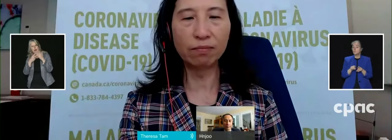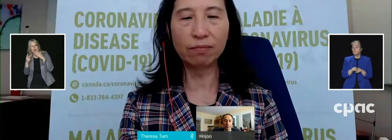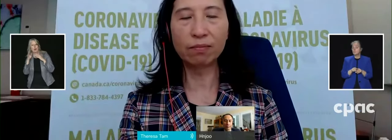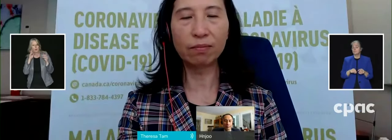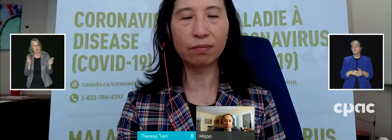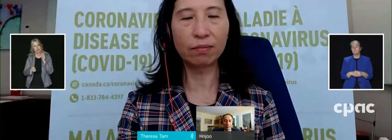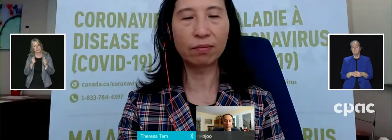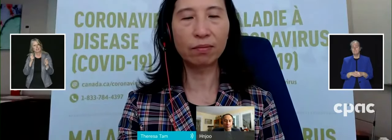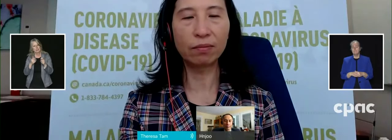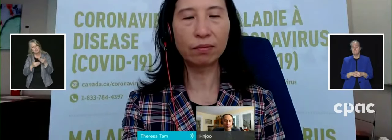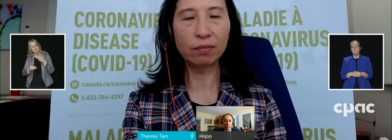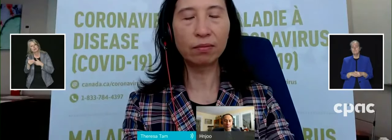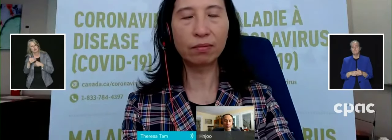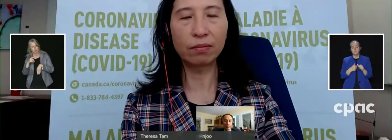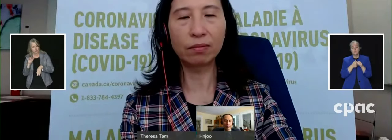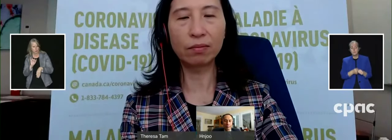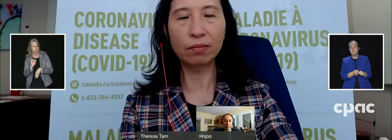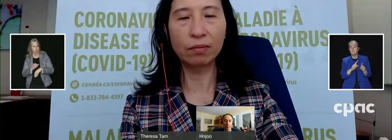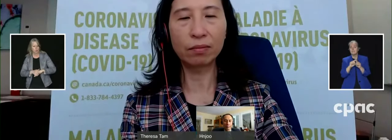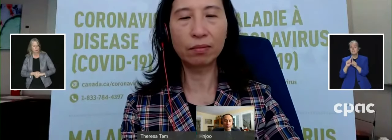well.